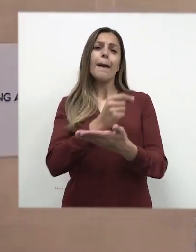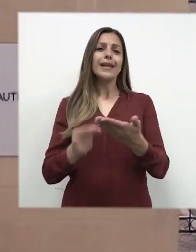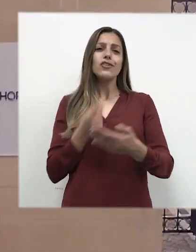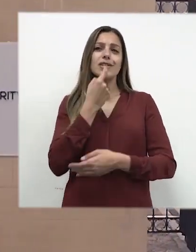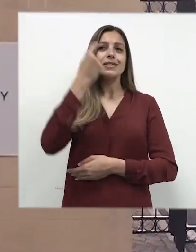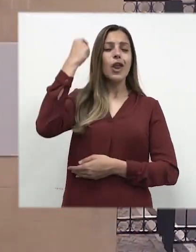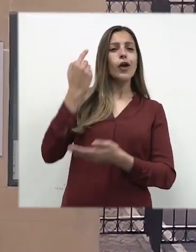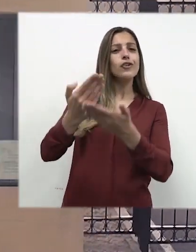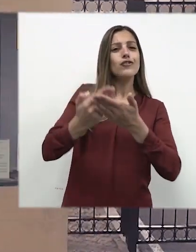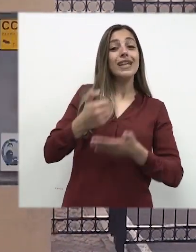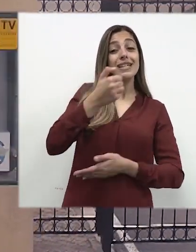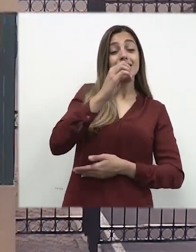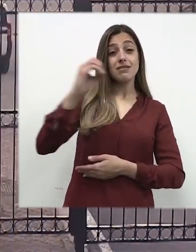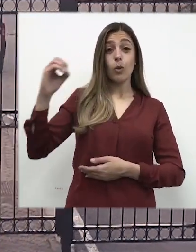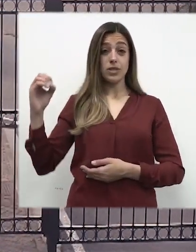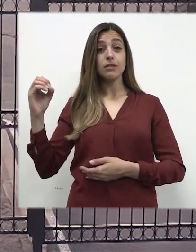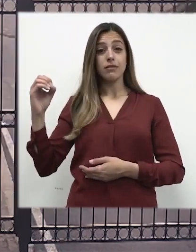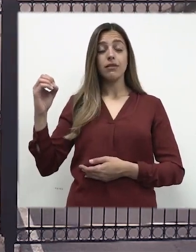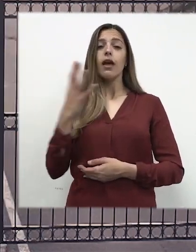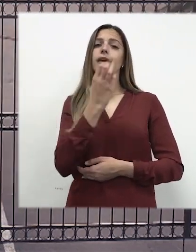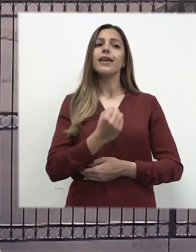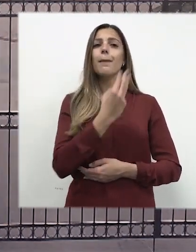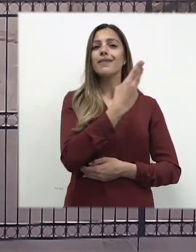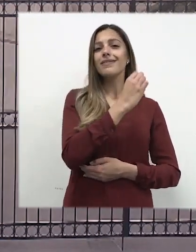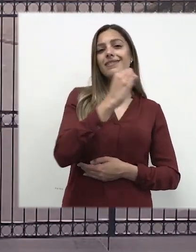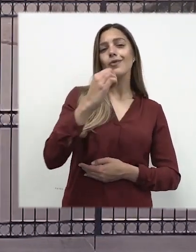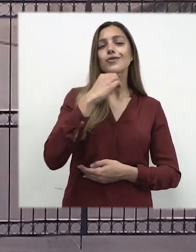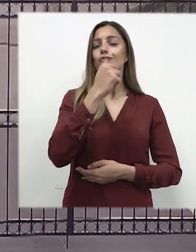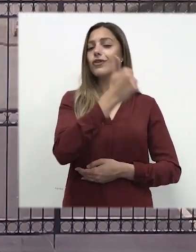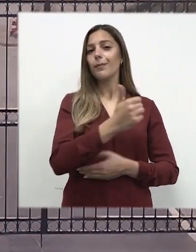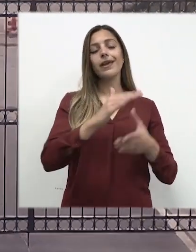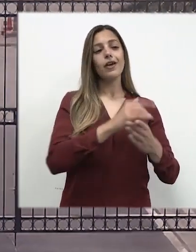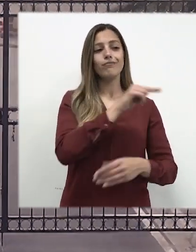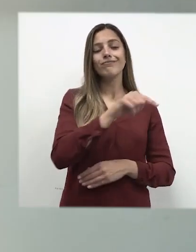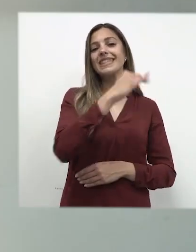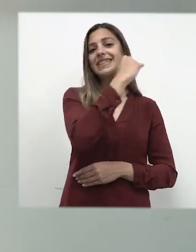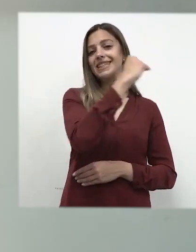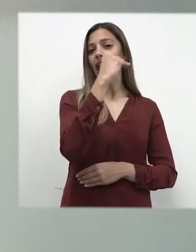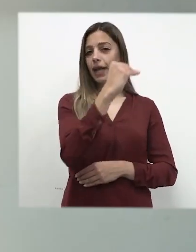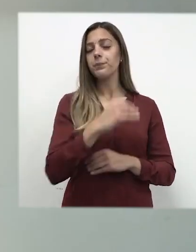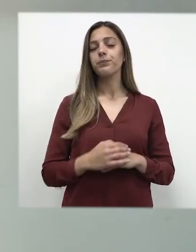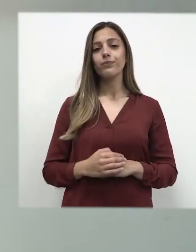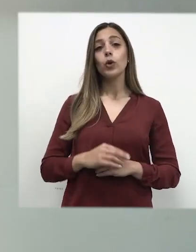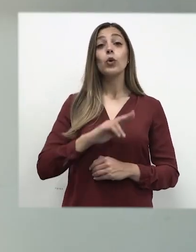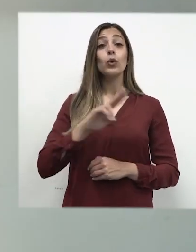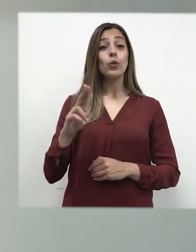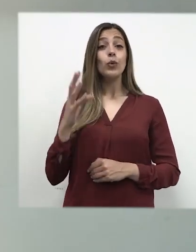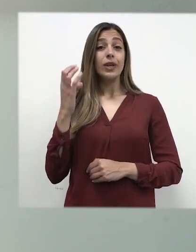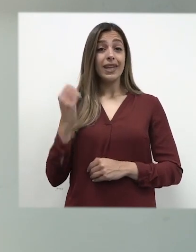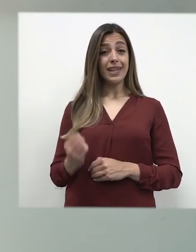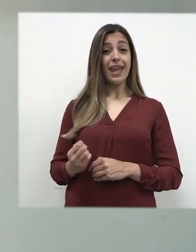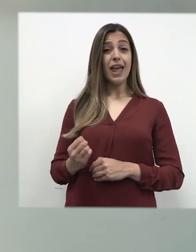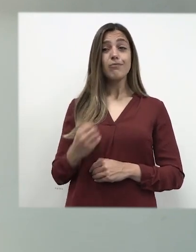Pa' l-applikazzjonieti t-senada għarċi vejna fuq 6,000. Kienem fuq 3,000 ma' għinu xħab li qabli għax kienem residenziali u